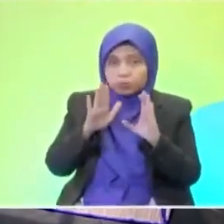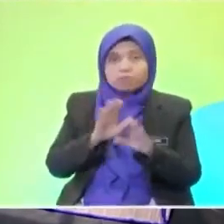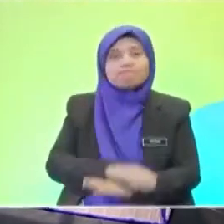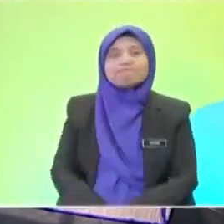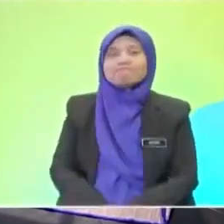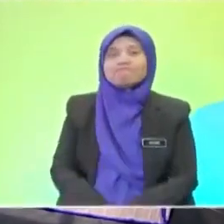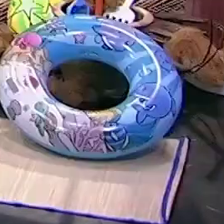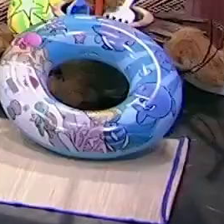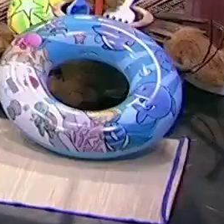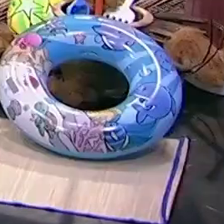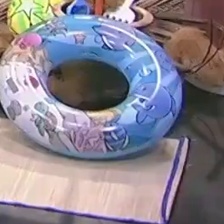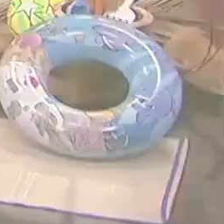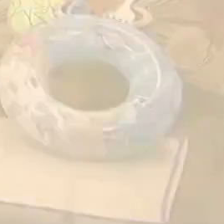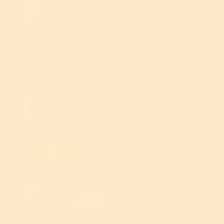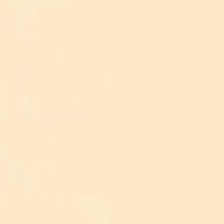kemana-mana